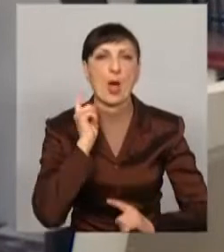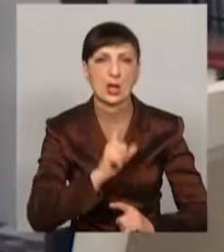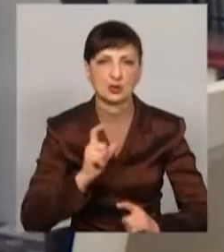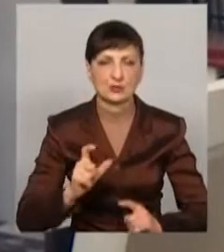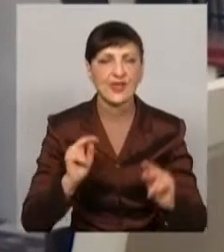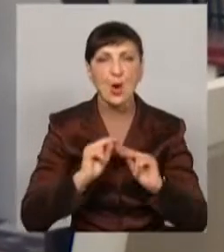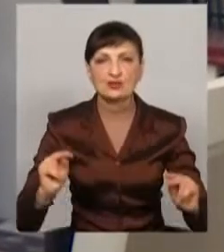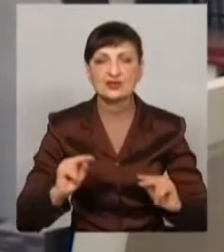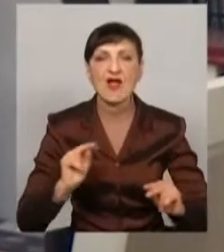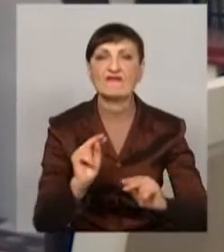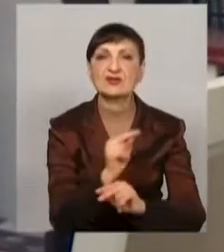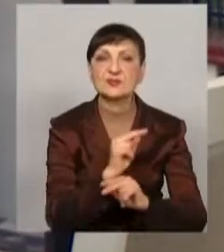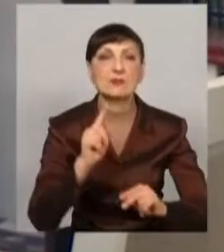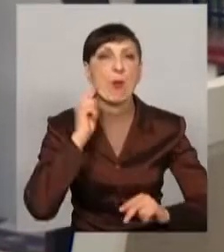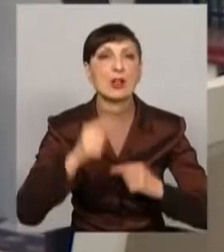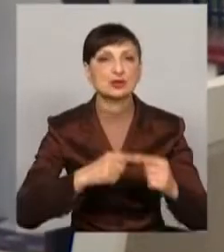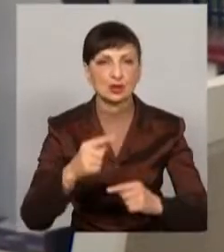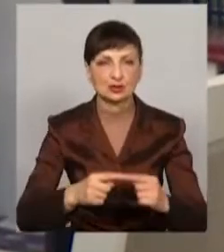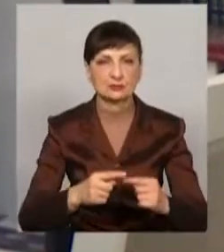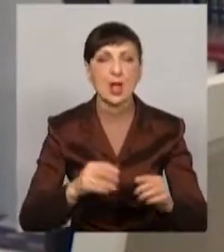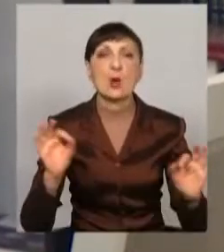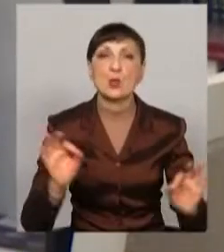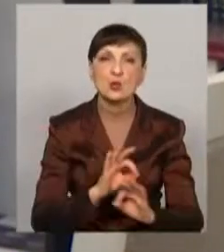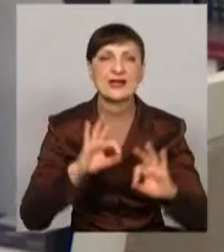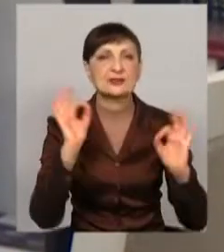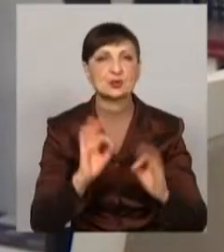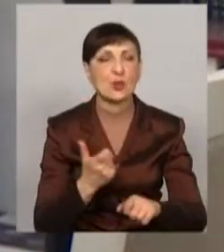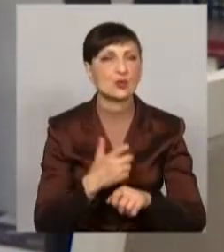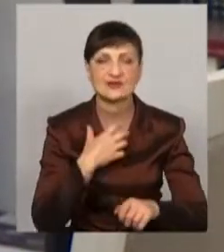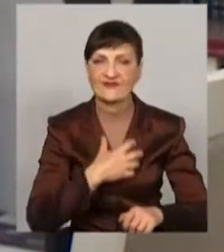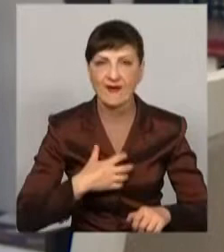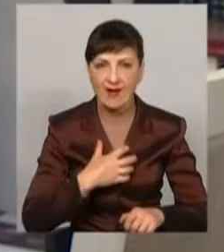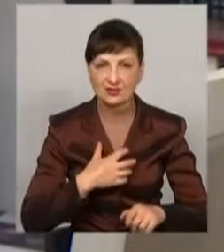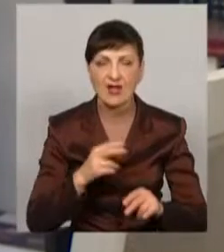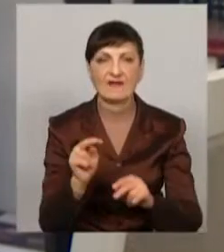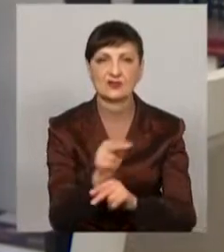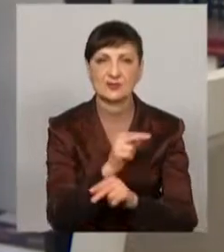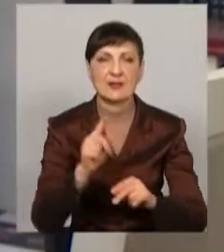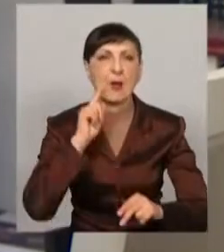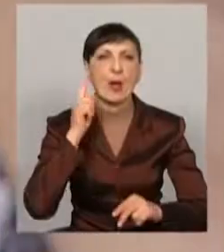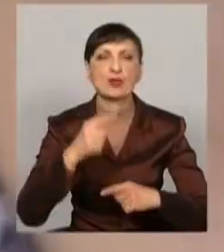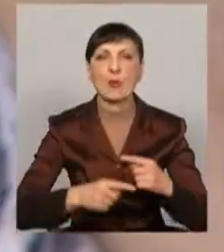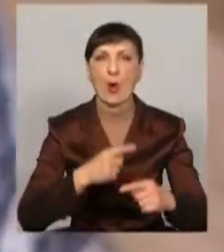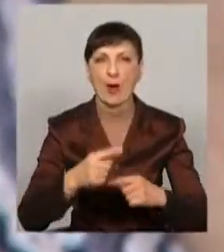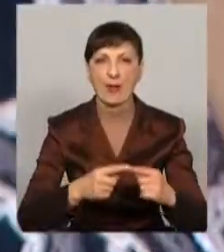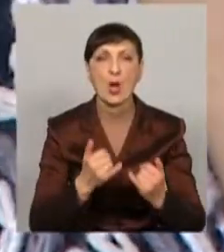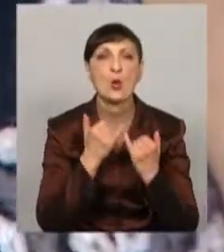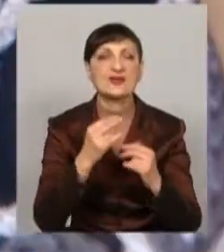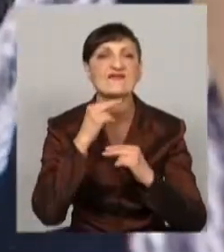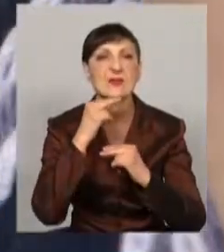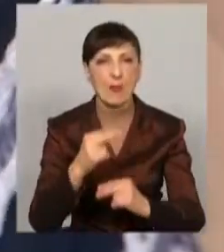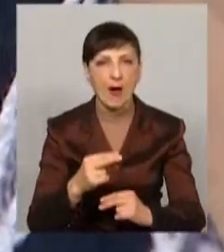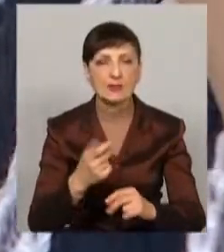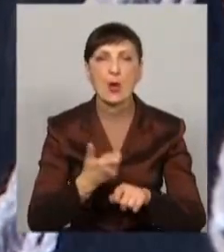Учителя воспитывают молодежь и целое поколение. Музыка и искусство – очень важная сторона воспитания молодого поколения. Уделять этому